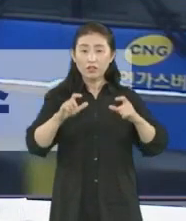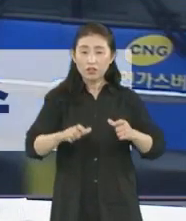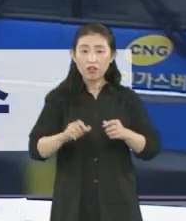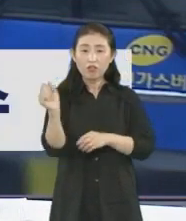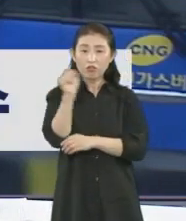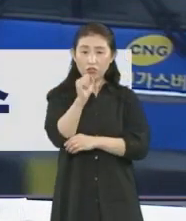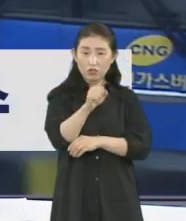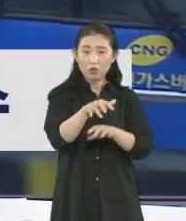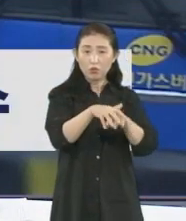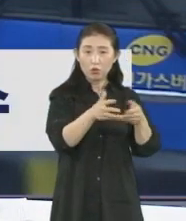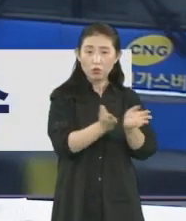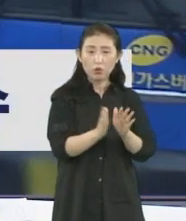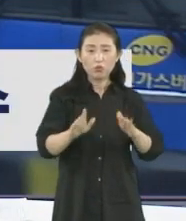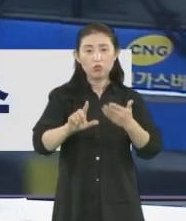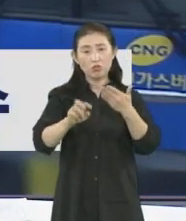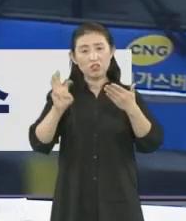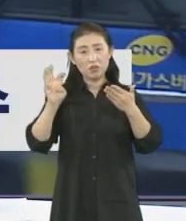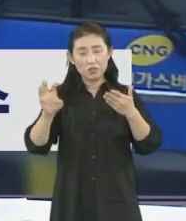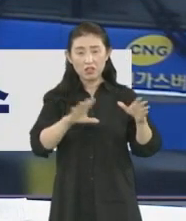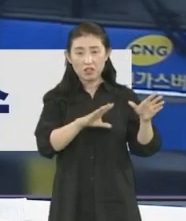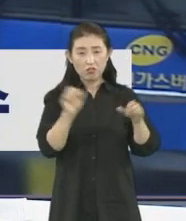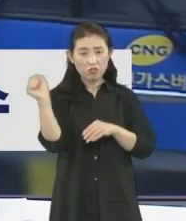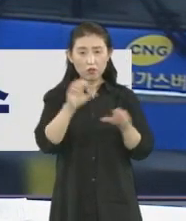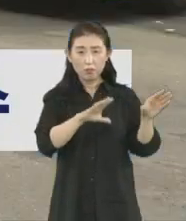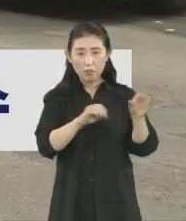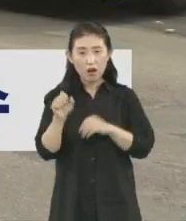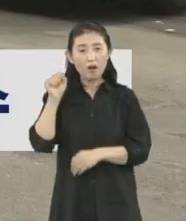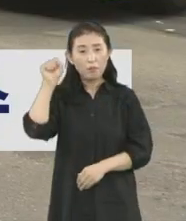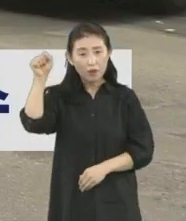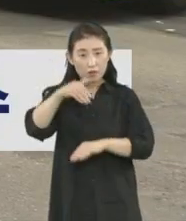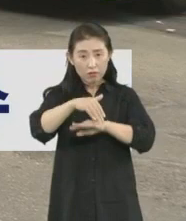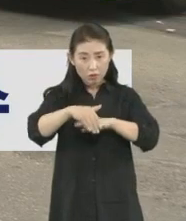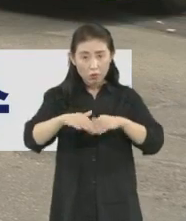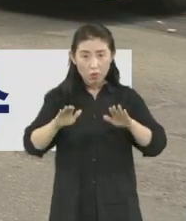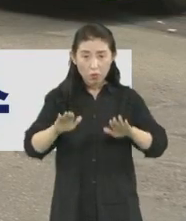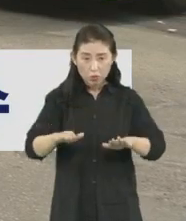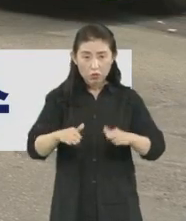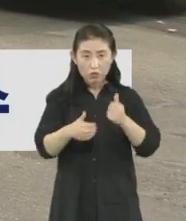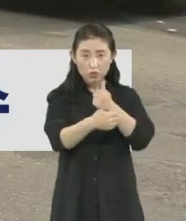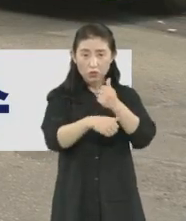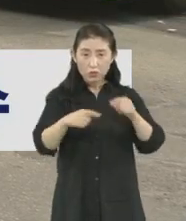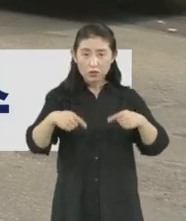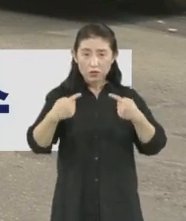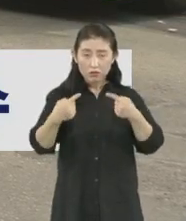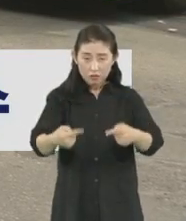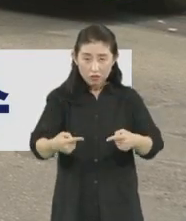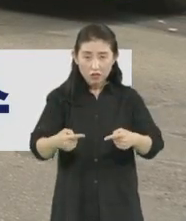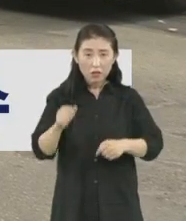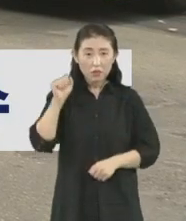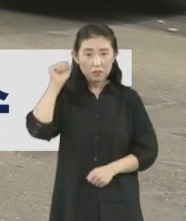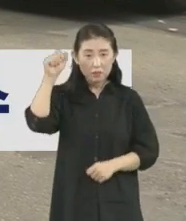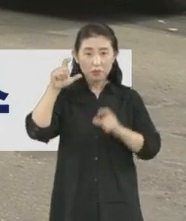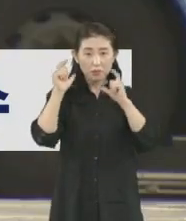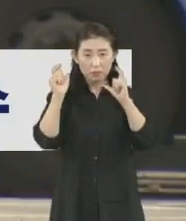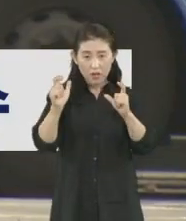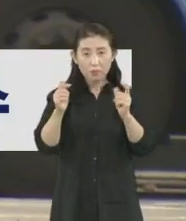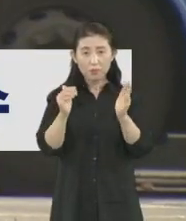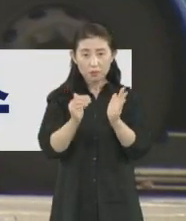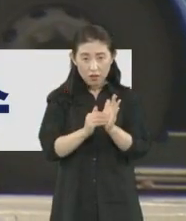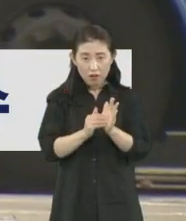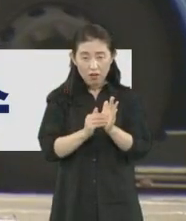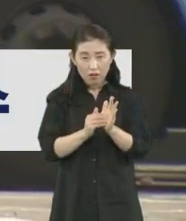대전지역 버스 노조가 오늘 30일 총파업을 예고한 가운데 오늘 노조 지도부 만 참석해 총파업 출정식을 열고